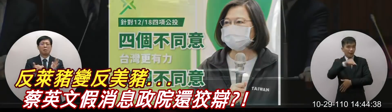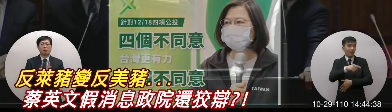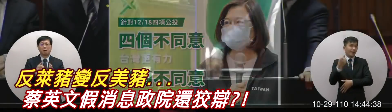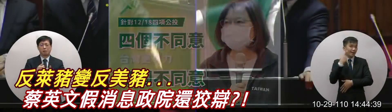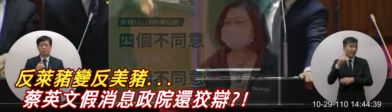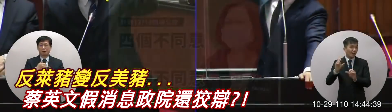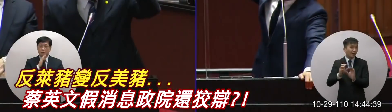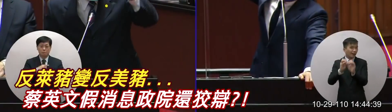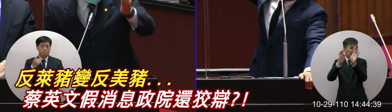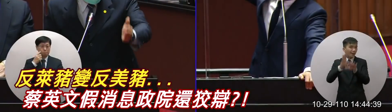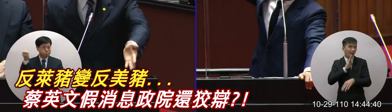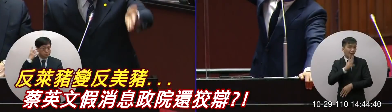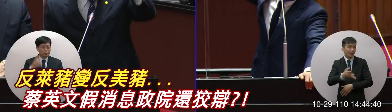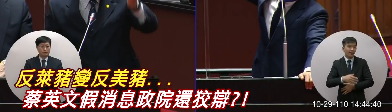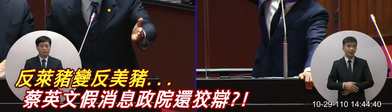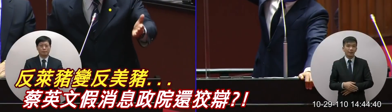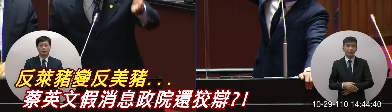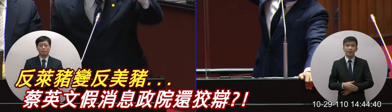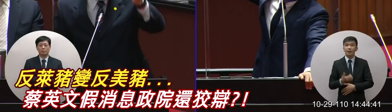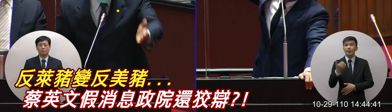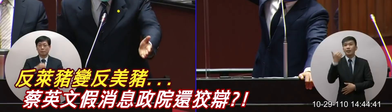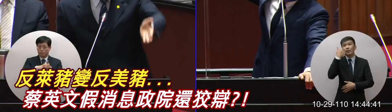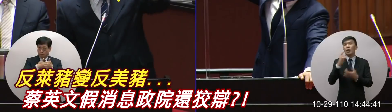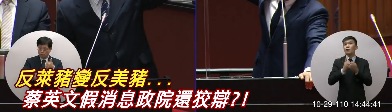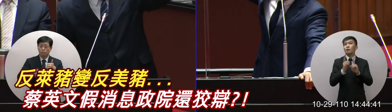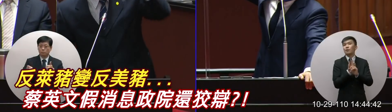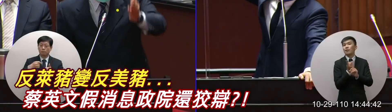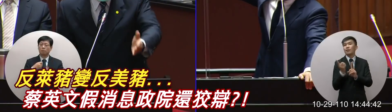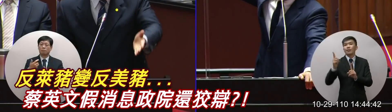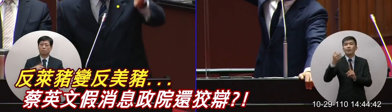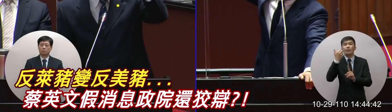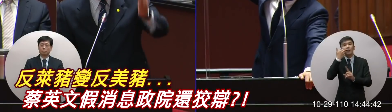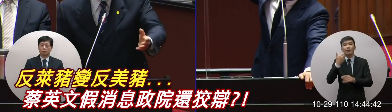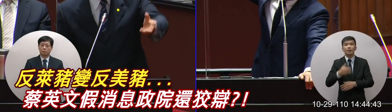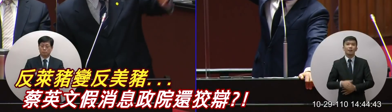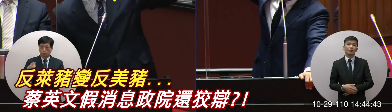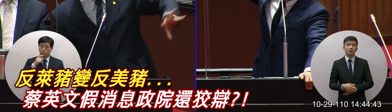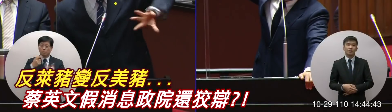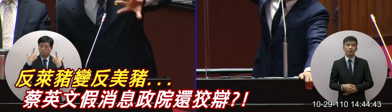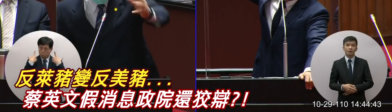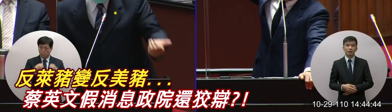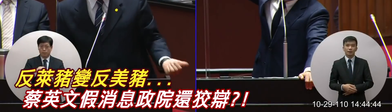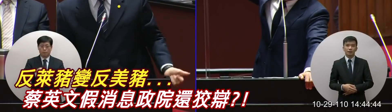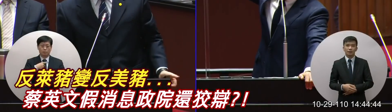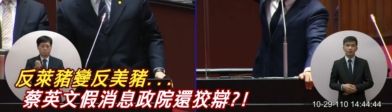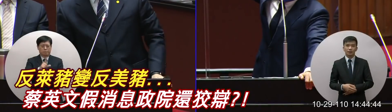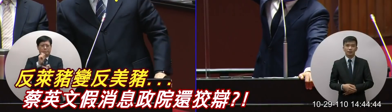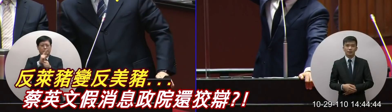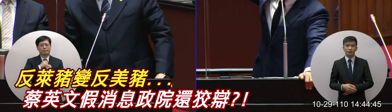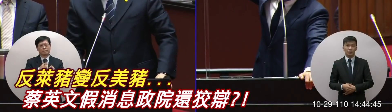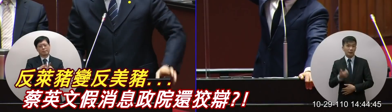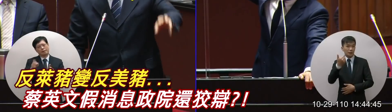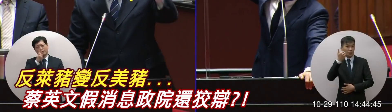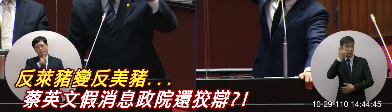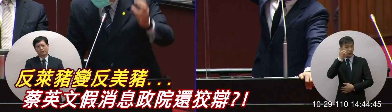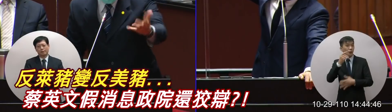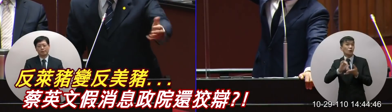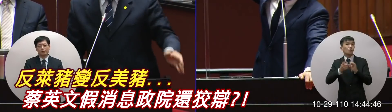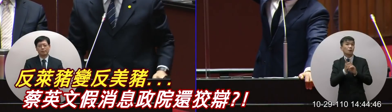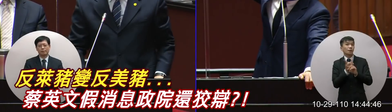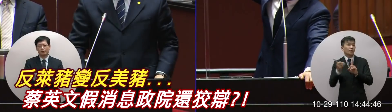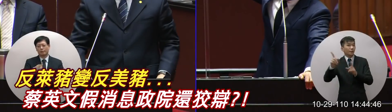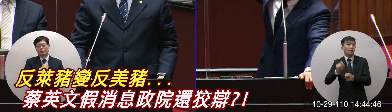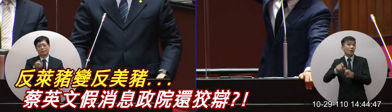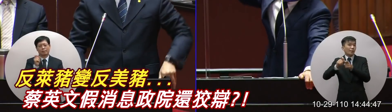算不算假消息， 是谁在硬凹？ 你这个执行，你这个执行本身就在扭曲嘛？ 谁在硬凹？